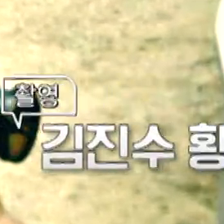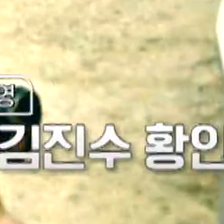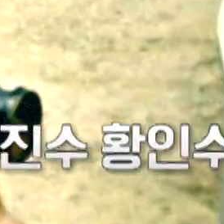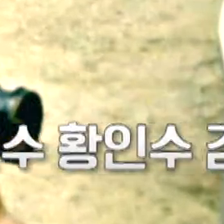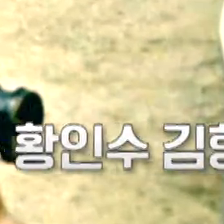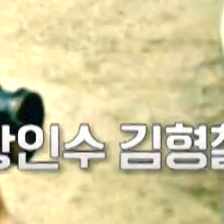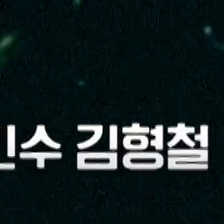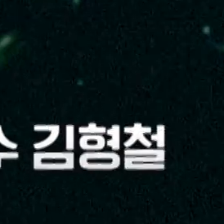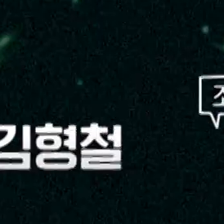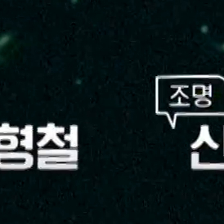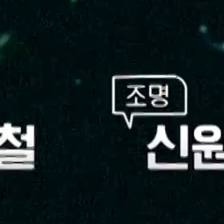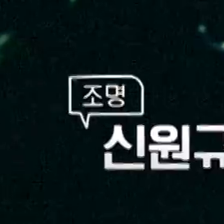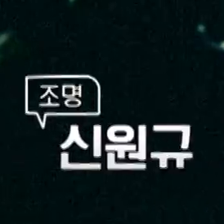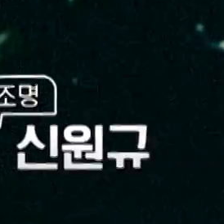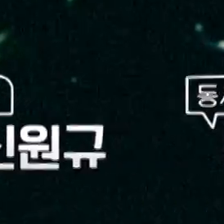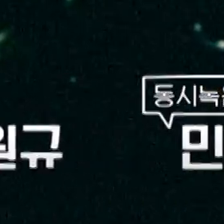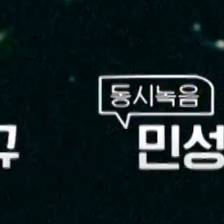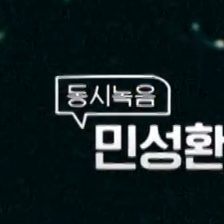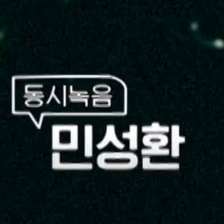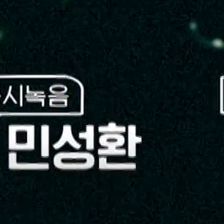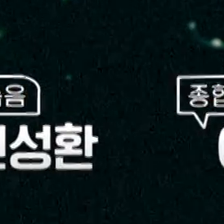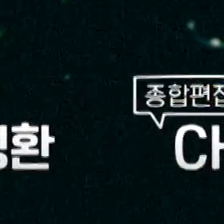more.